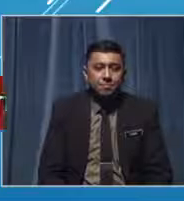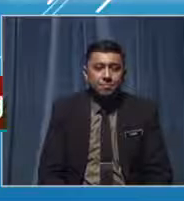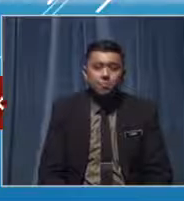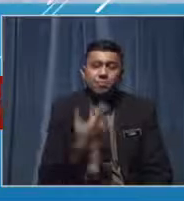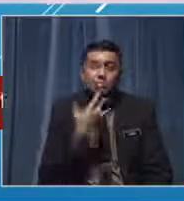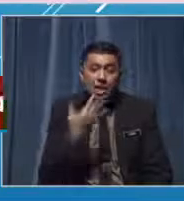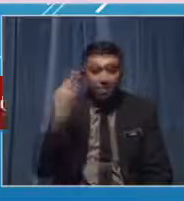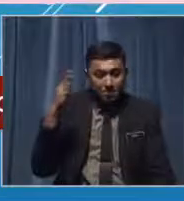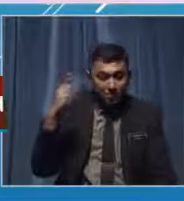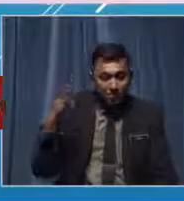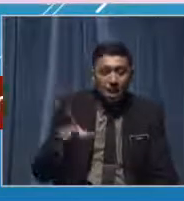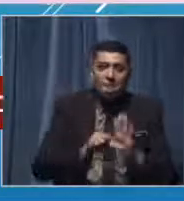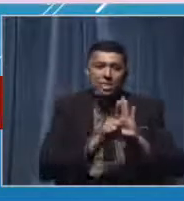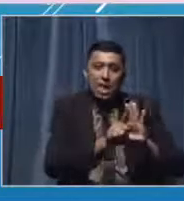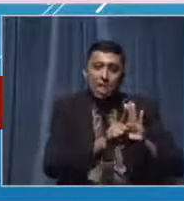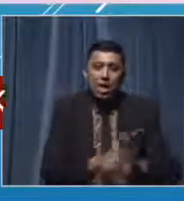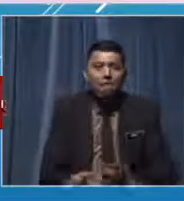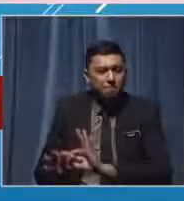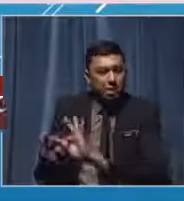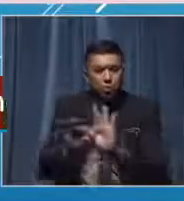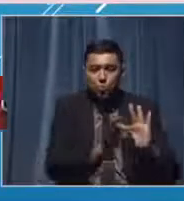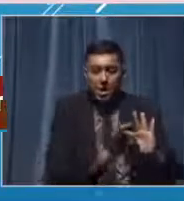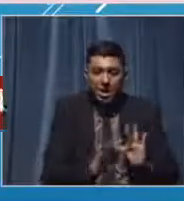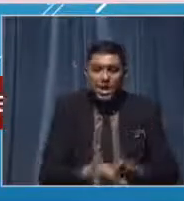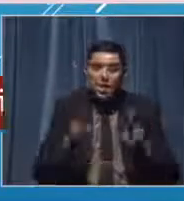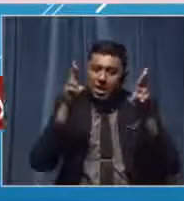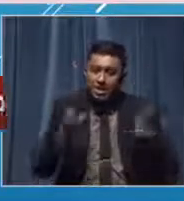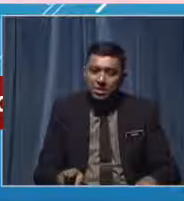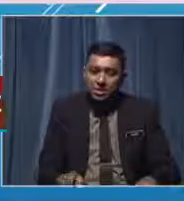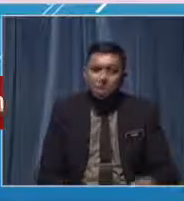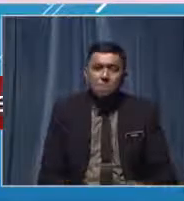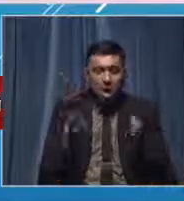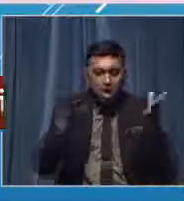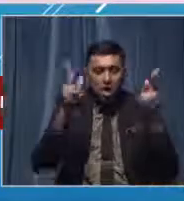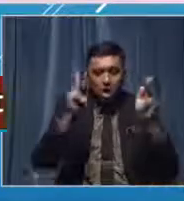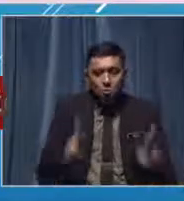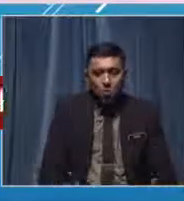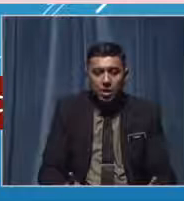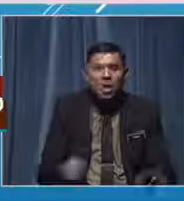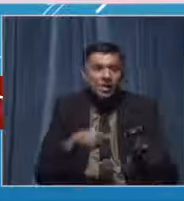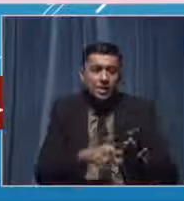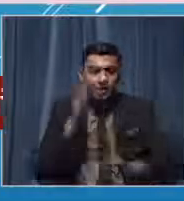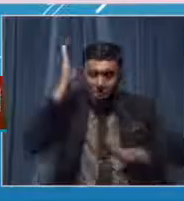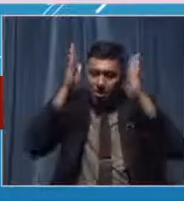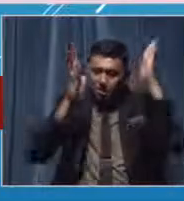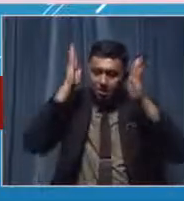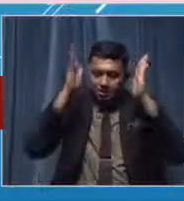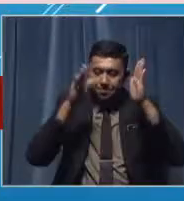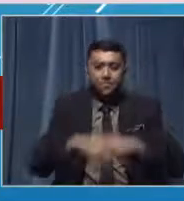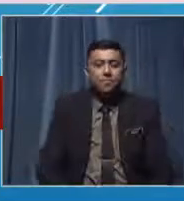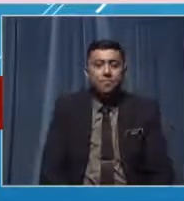Warna biru melambangkan perpaduan rakyat berbilang kaum di Malaysia.